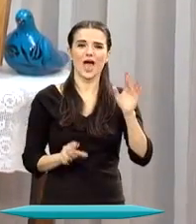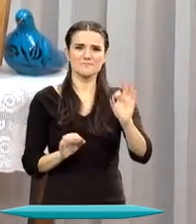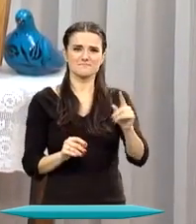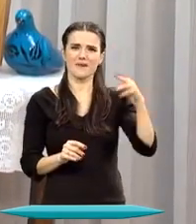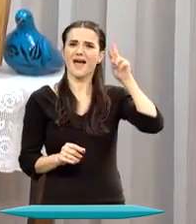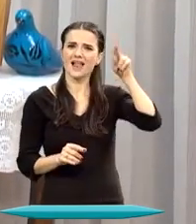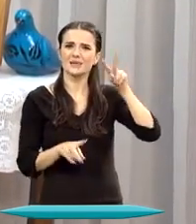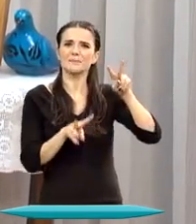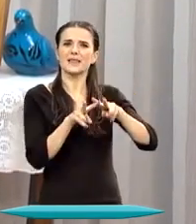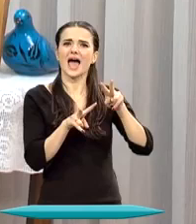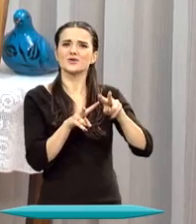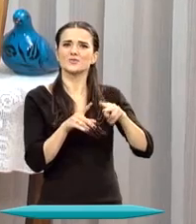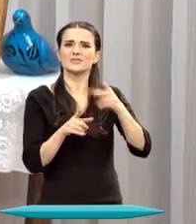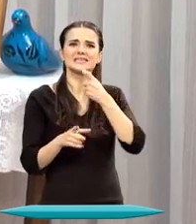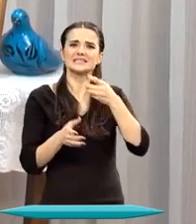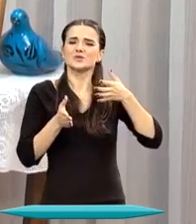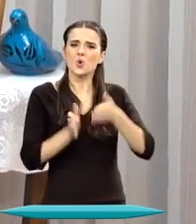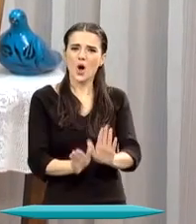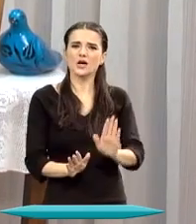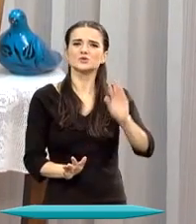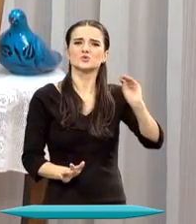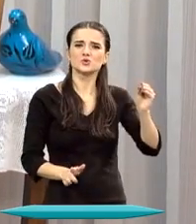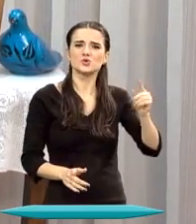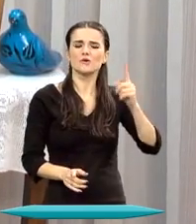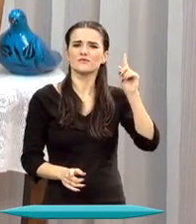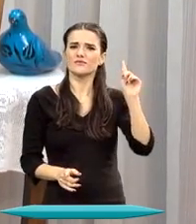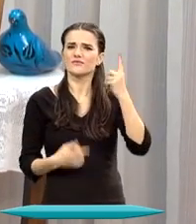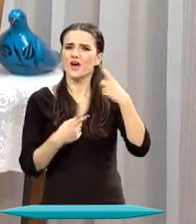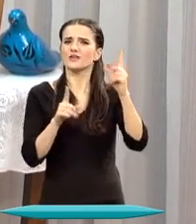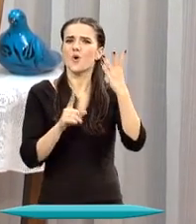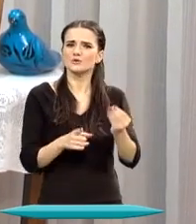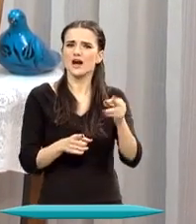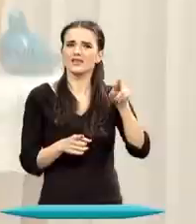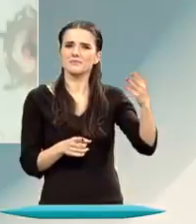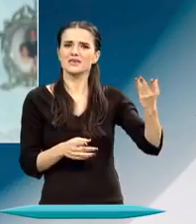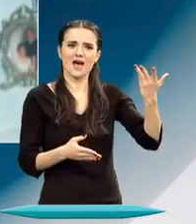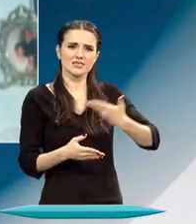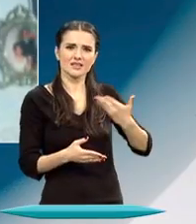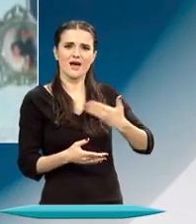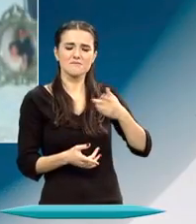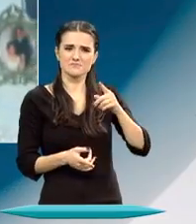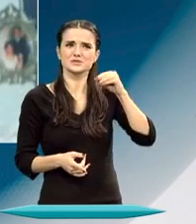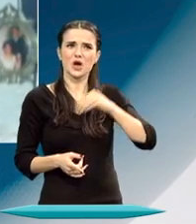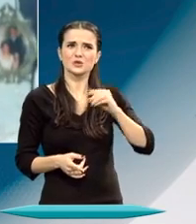bize öyle bir hikayeler anlatılmıştı, milenyum milenyum. Evet, milenyum çocuğu. Özel, farklı, güzel bir çocuk.